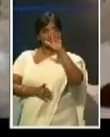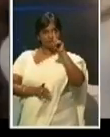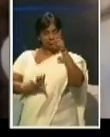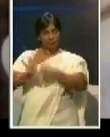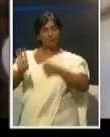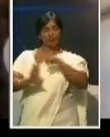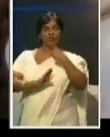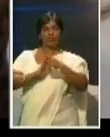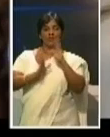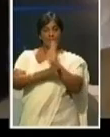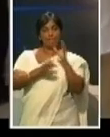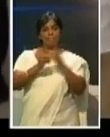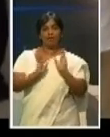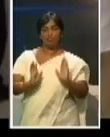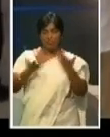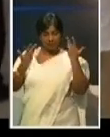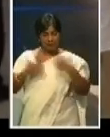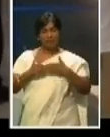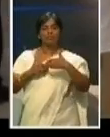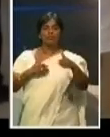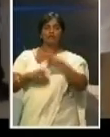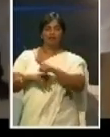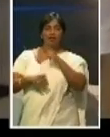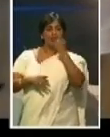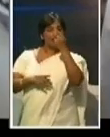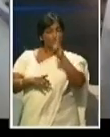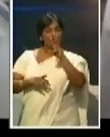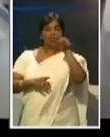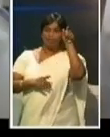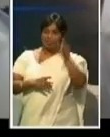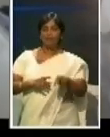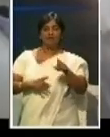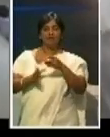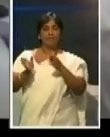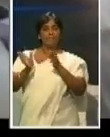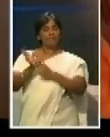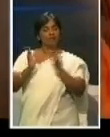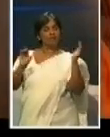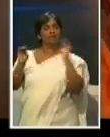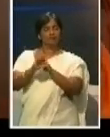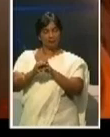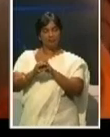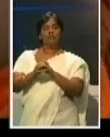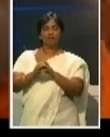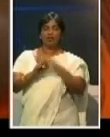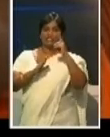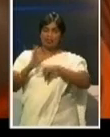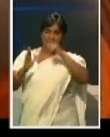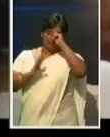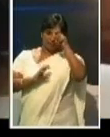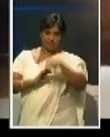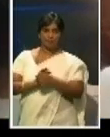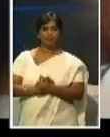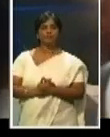1951 වසරේ ශ්‍රී ලංකා නිදහස් පක්ෂය ආරම්භ කිරීමෙන් පසු එහි 13 වෙනිදා ලෙස පක්ෂ සමාජිකත්වය ලබා ගත්තේද දීමු ජයරත්න